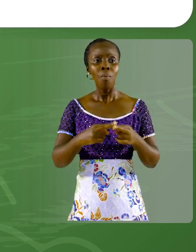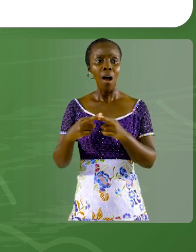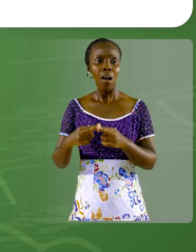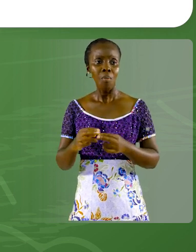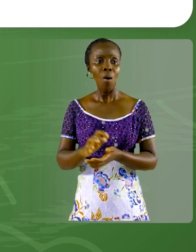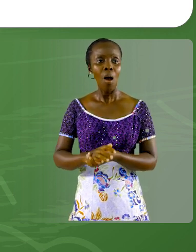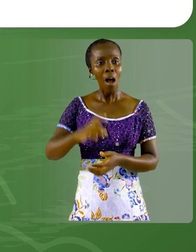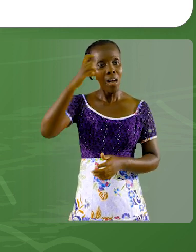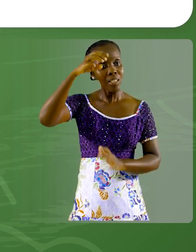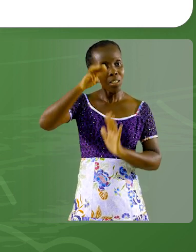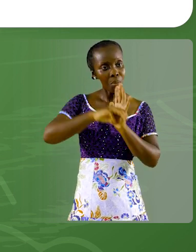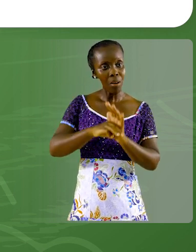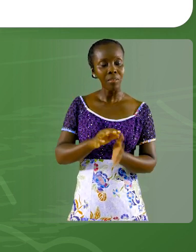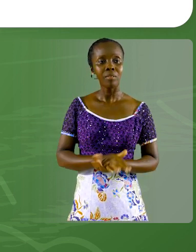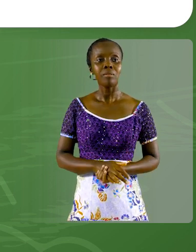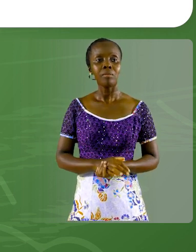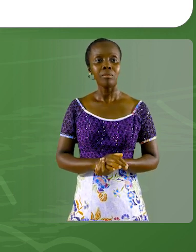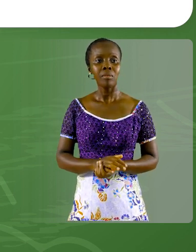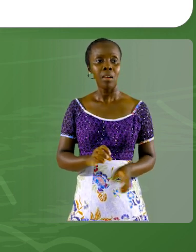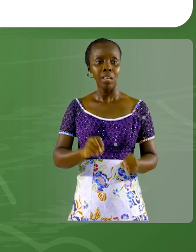adverbe? Il est placé avant.